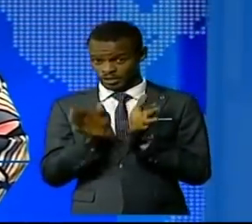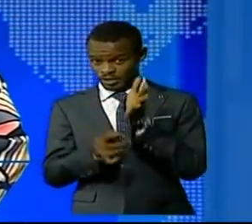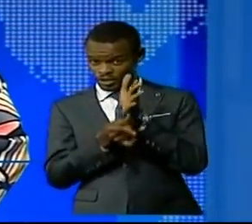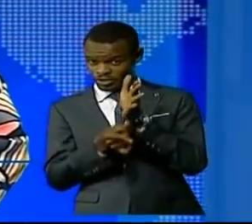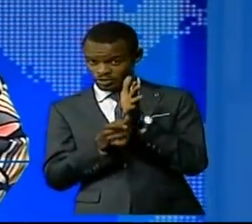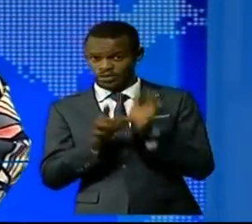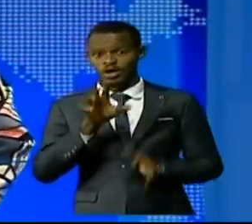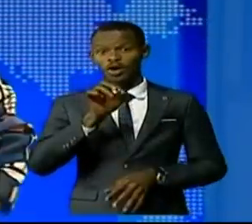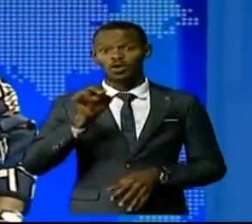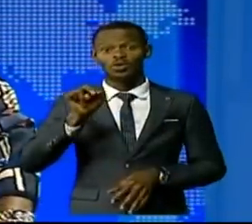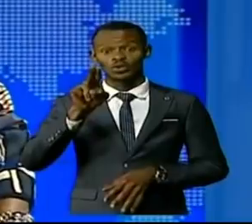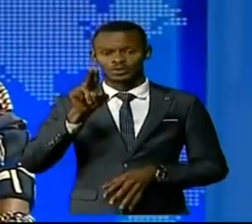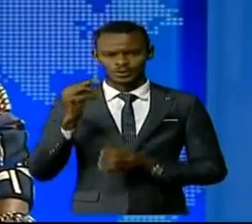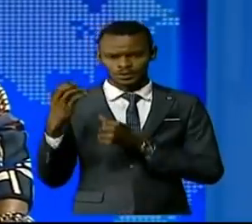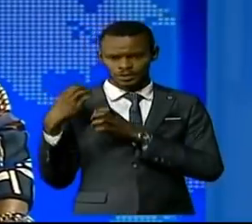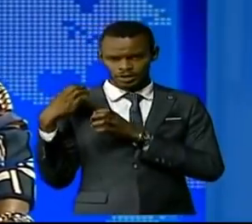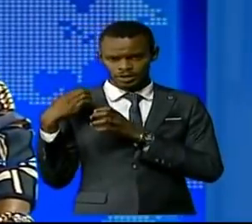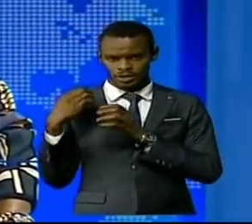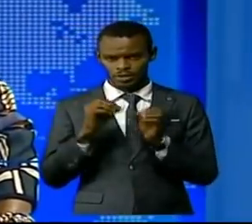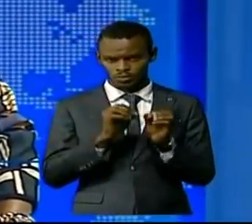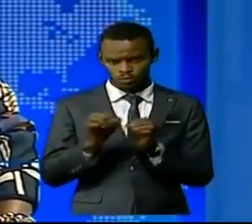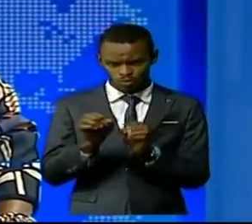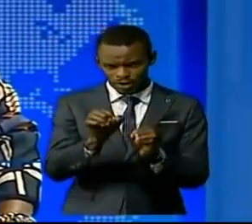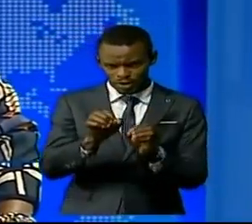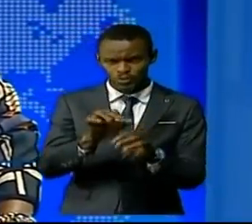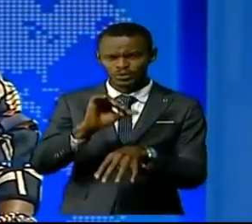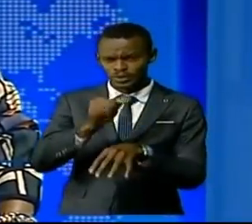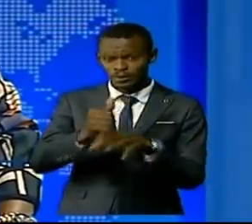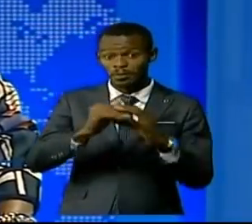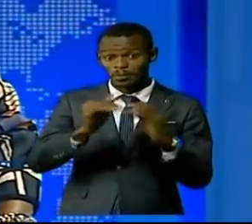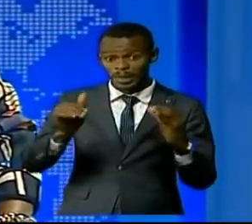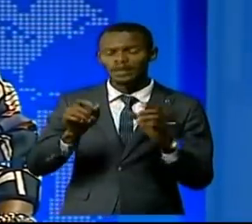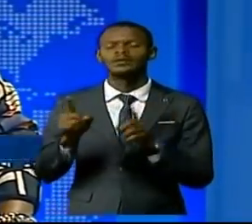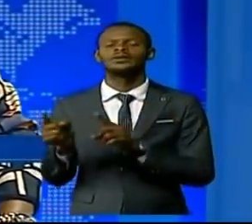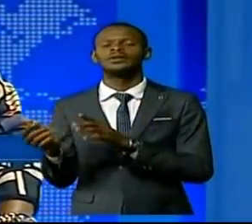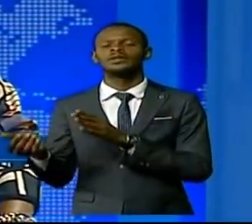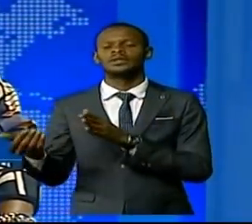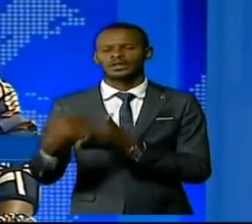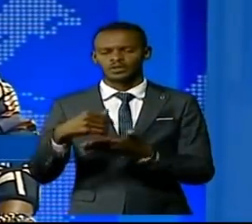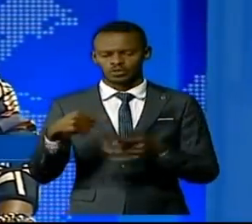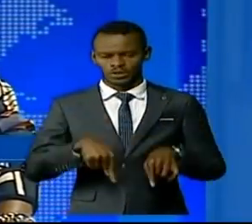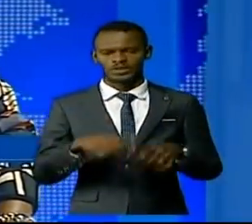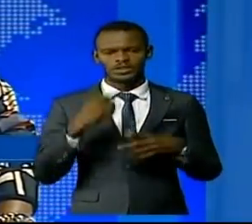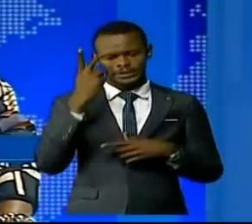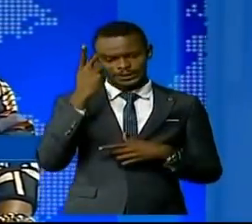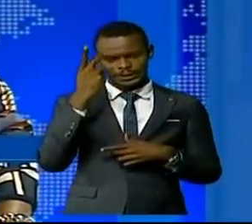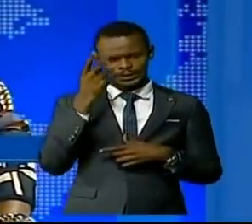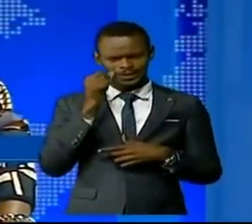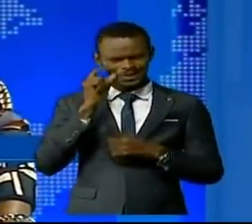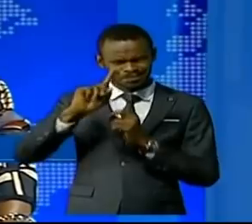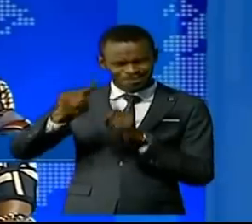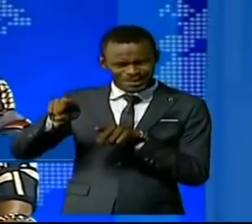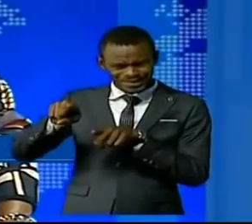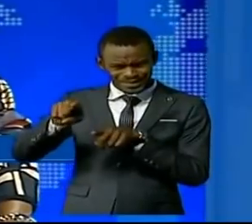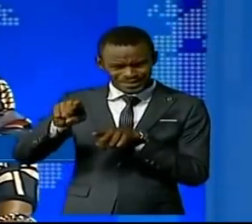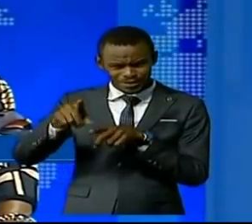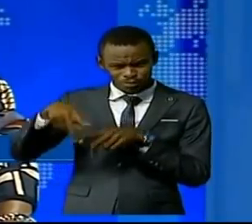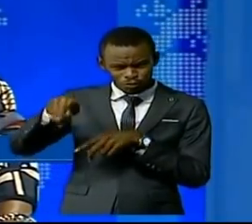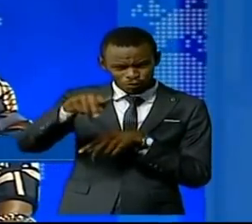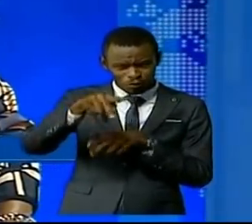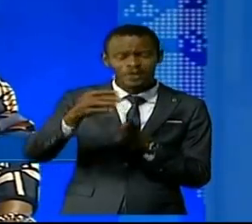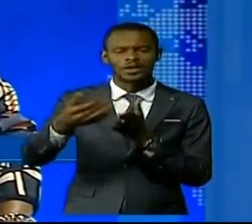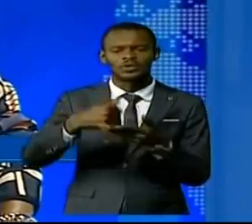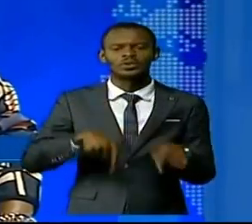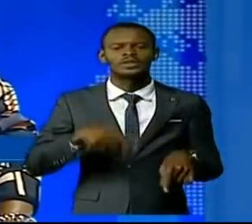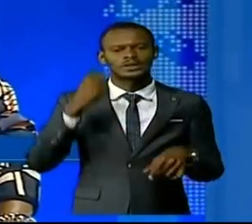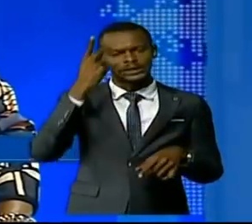charge des opérations de maintien de la paix a été reçu par le chef du gouvernement, Jean-Michel Samalou Kondé. Ensemble, ils ont évalué